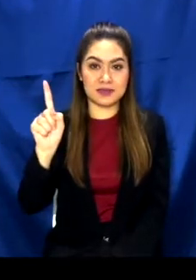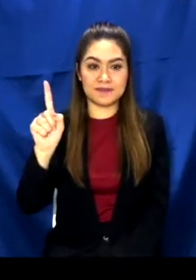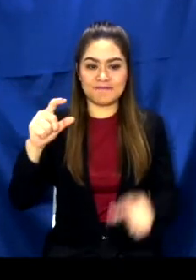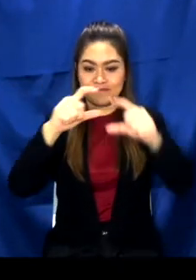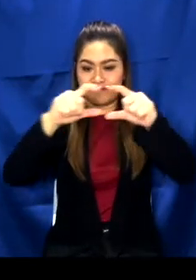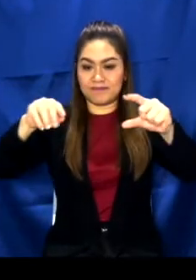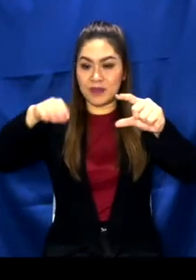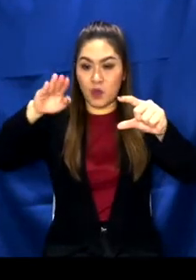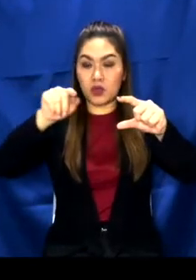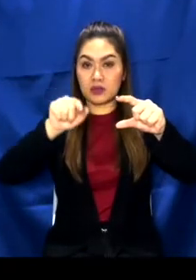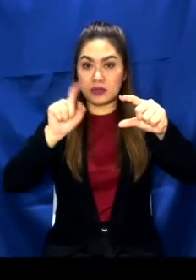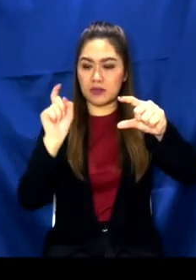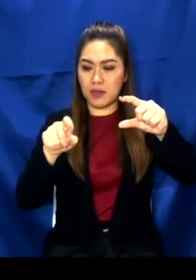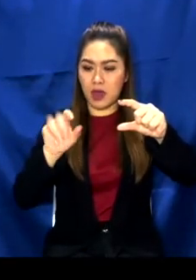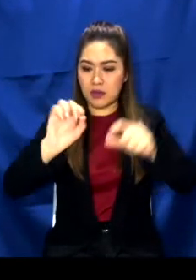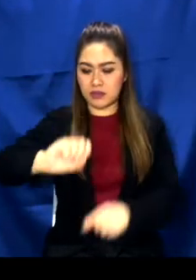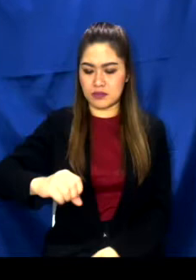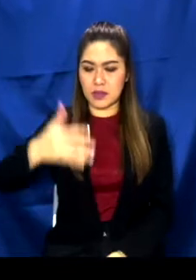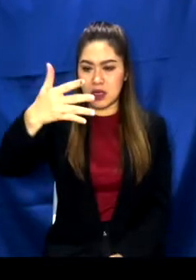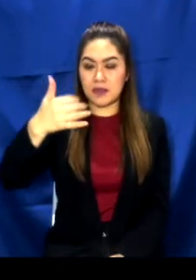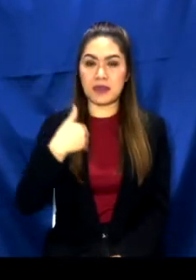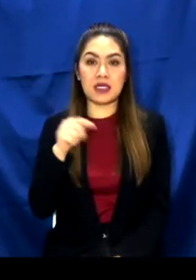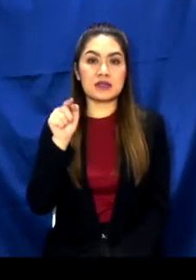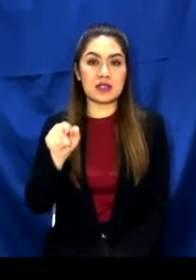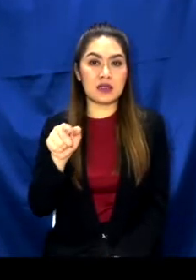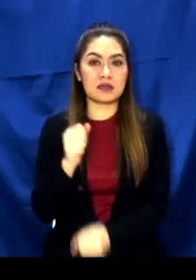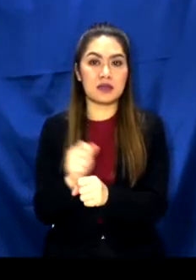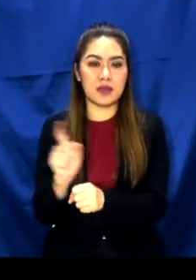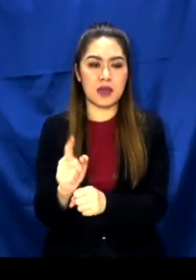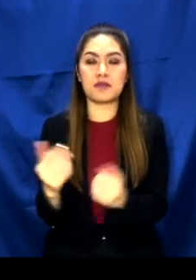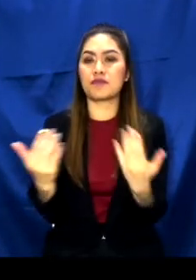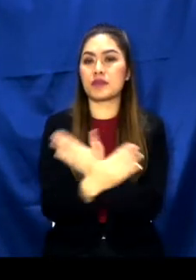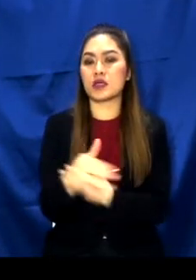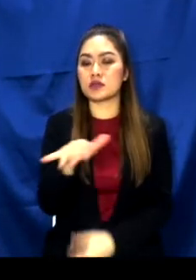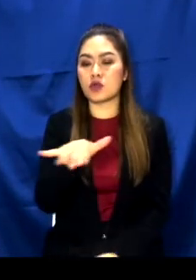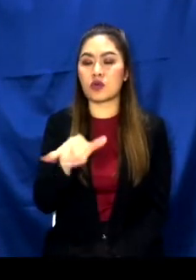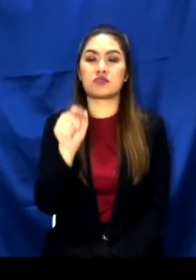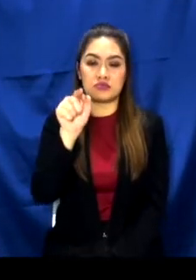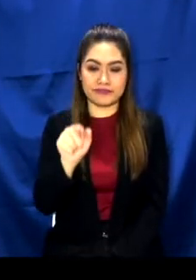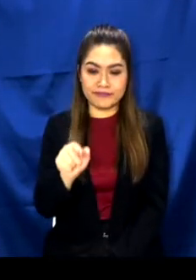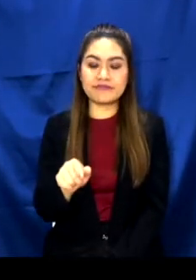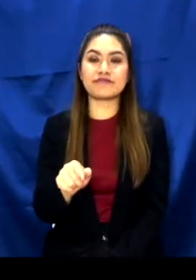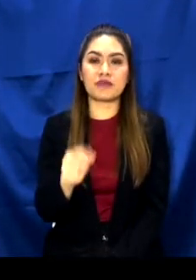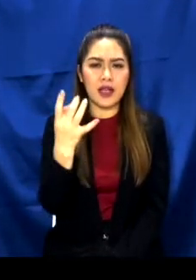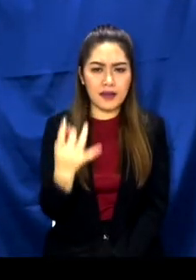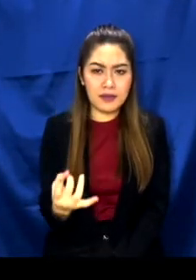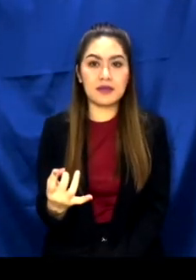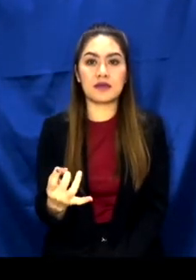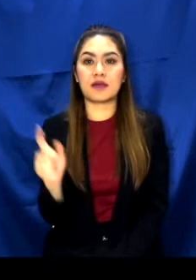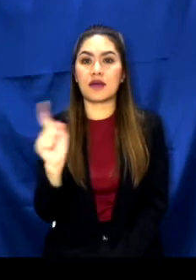1ทีมันก็จะมีออกมาแล้วมีคำสั่งออกมาว่าคุณจะเปลี่ยนฟอนต์ให้เปลี่ยนตรงนี้ตรงนี้คืออะไรต